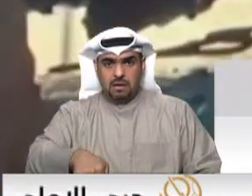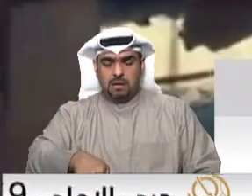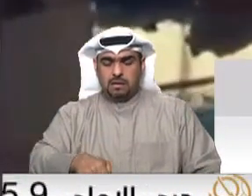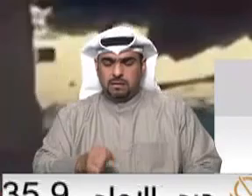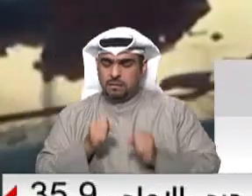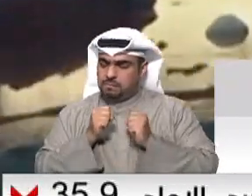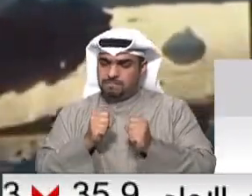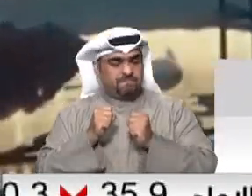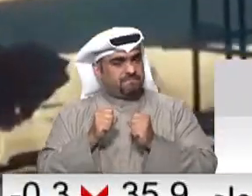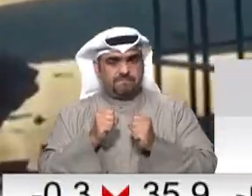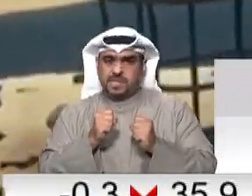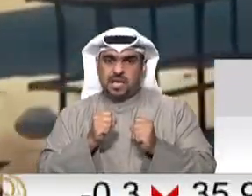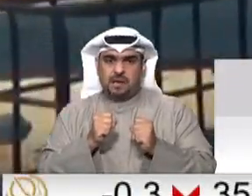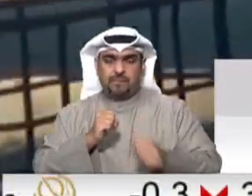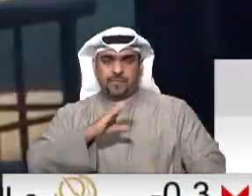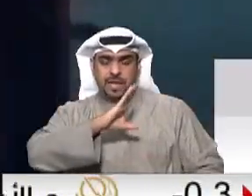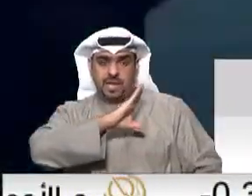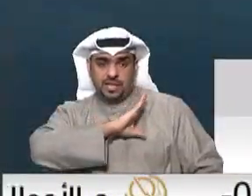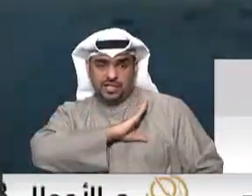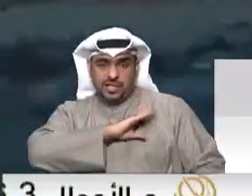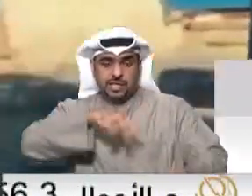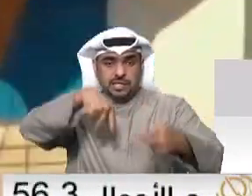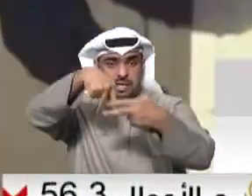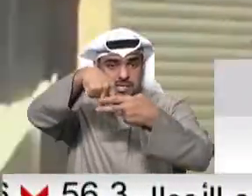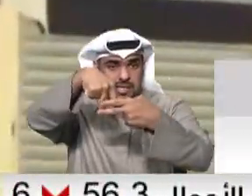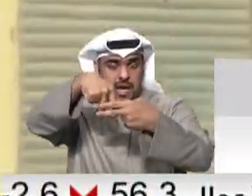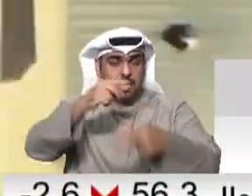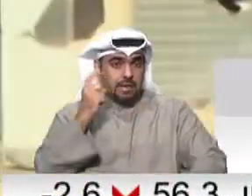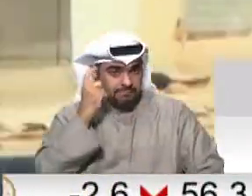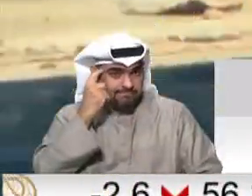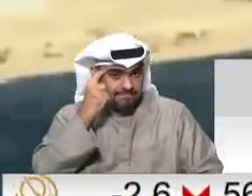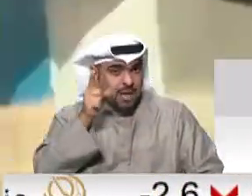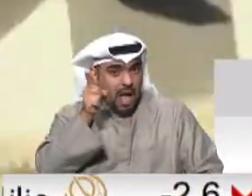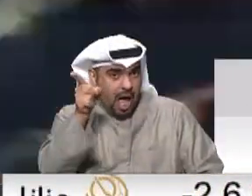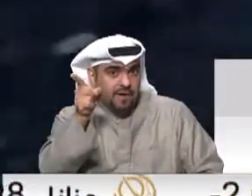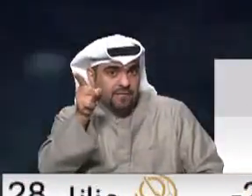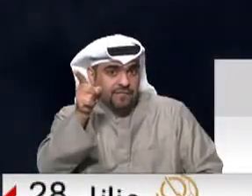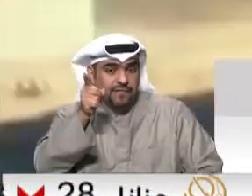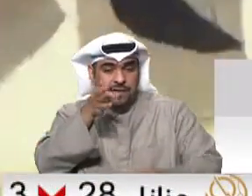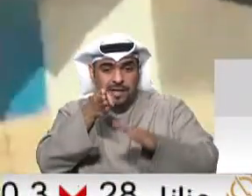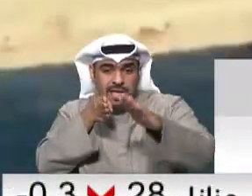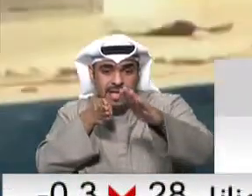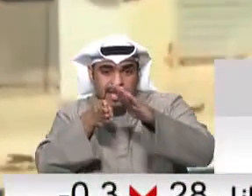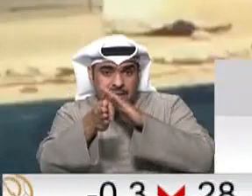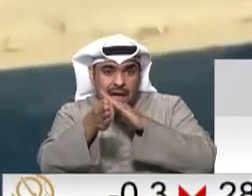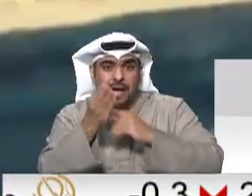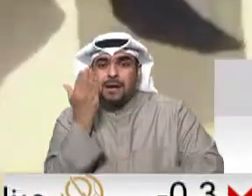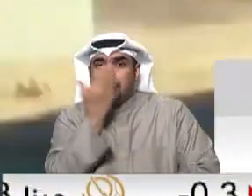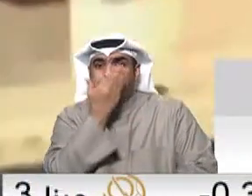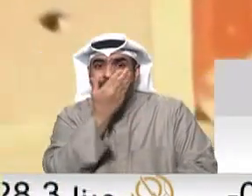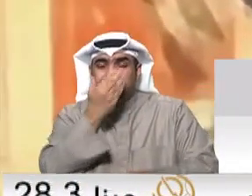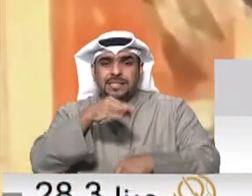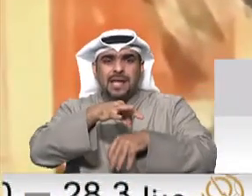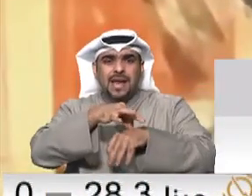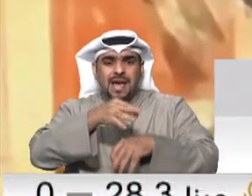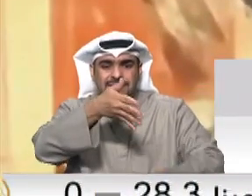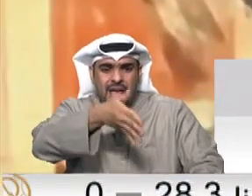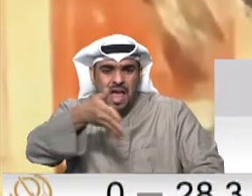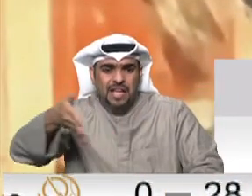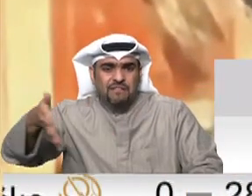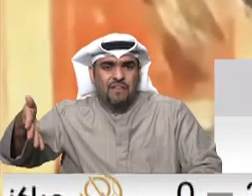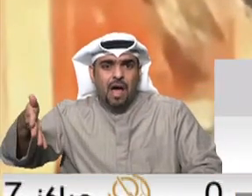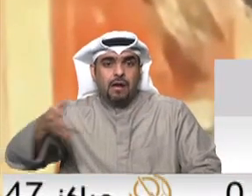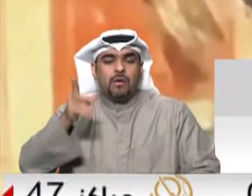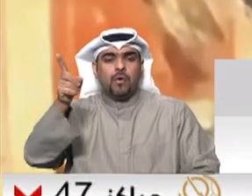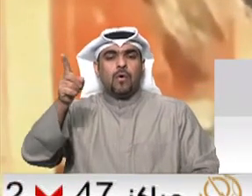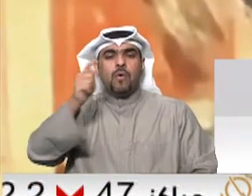الطائرات الإسرائيلية تقصف كل المناطق وكل الأماكن، وبشهادات دولية وأممية